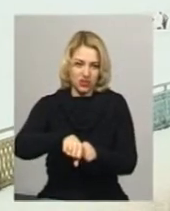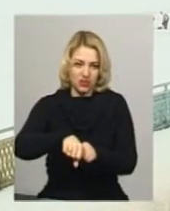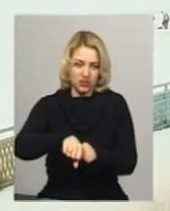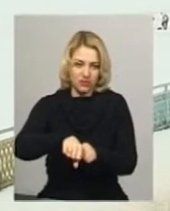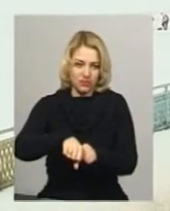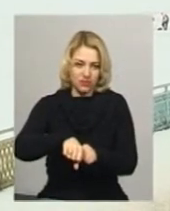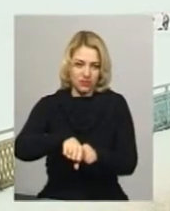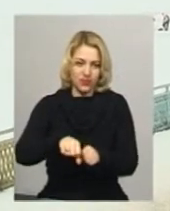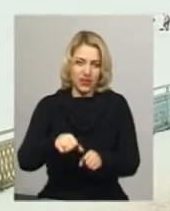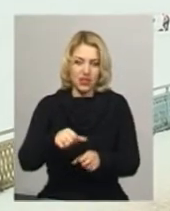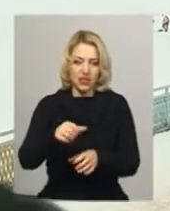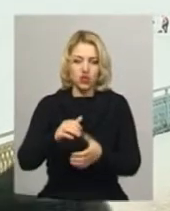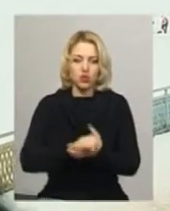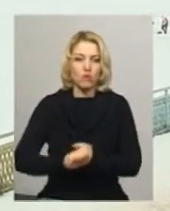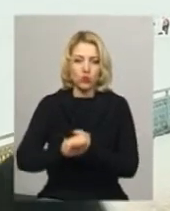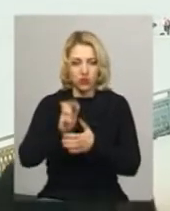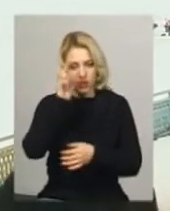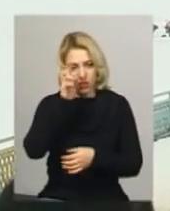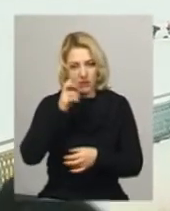соборності держави, а зараз треба